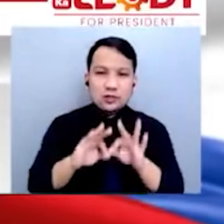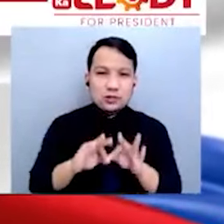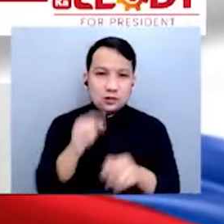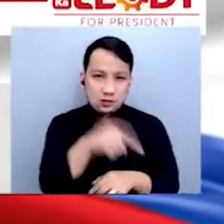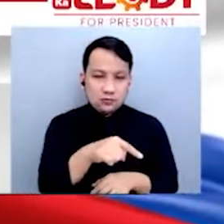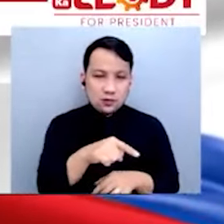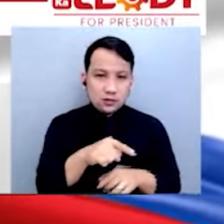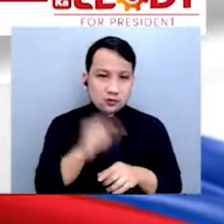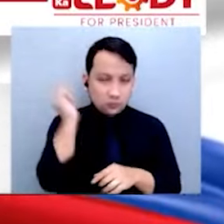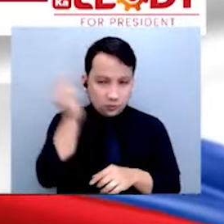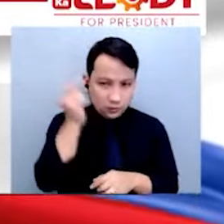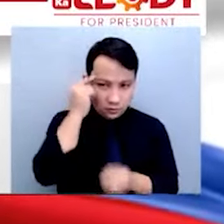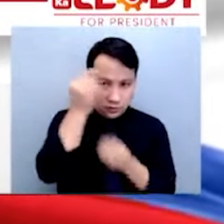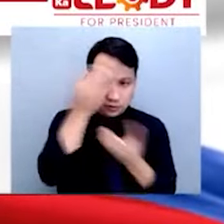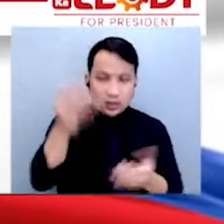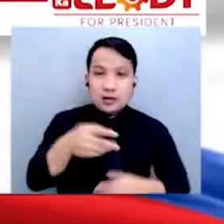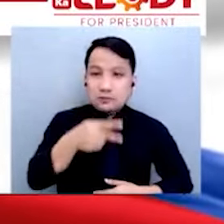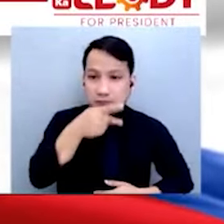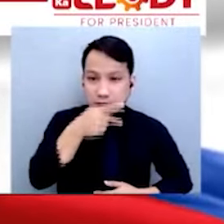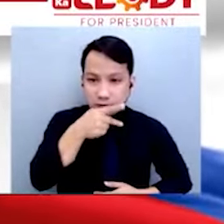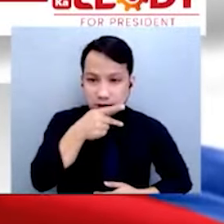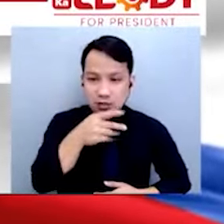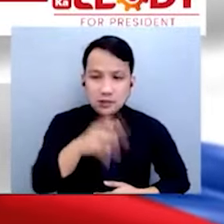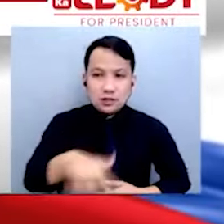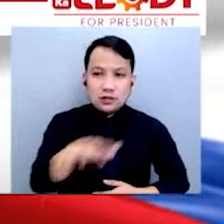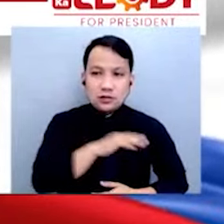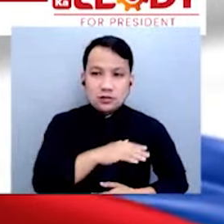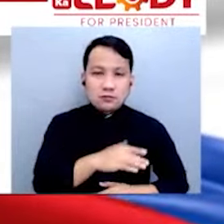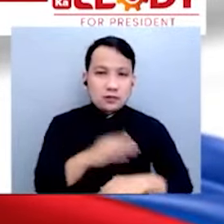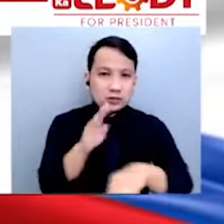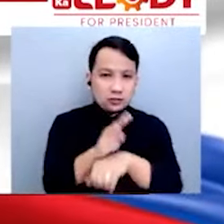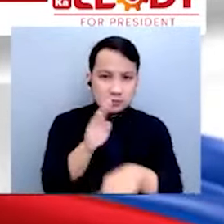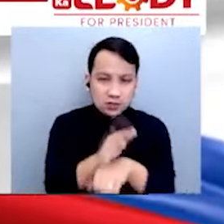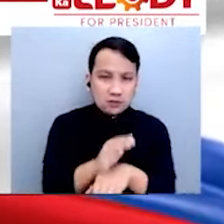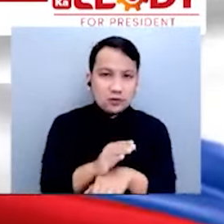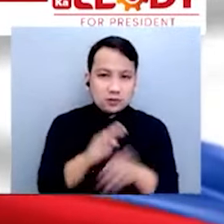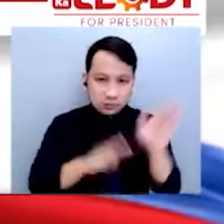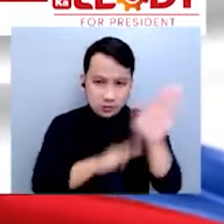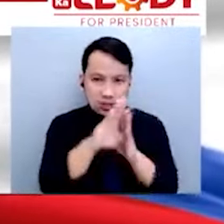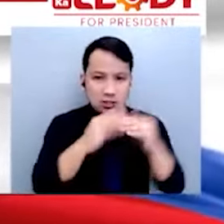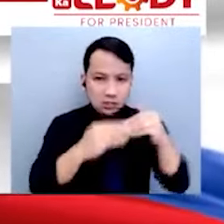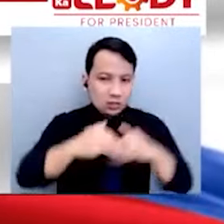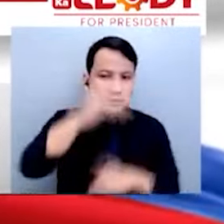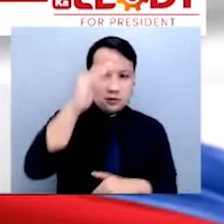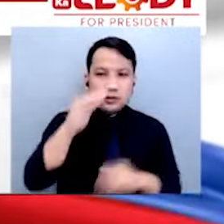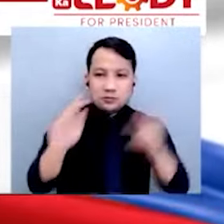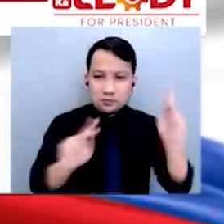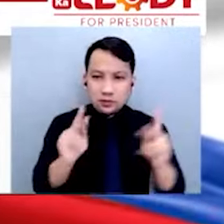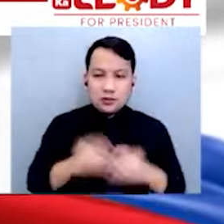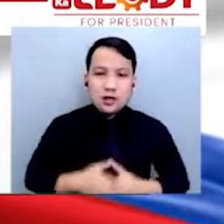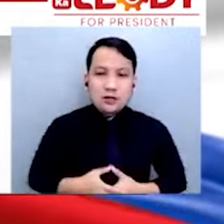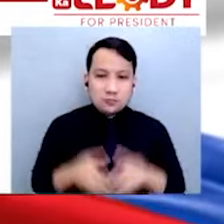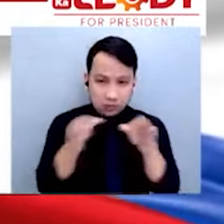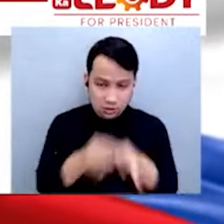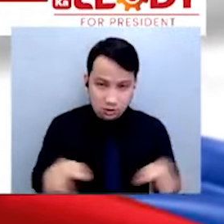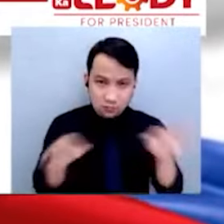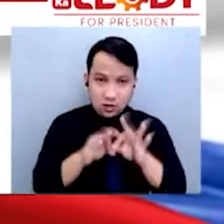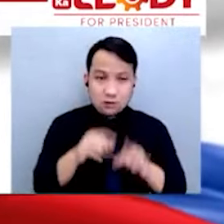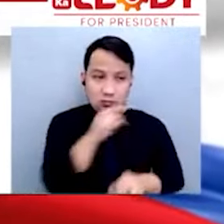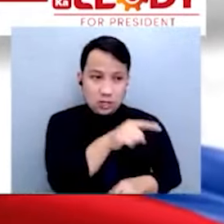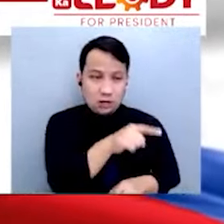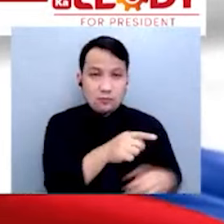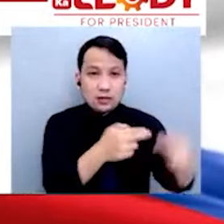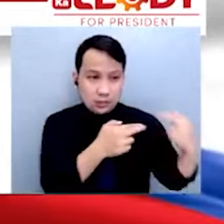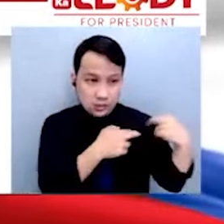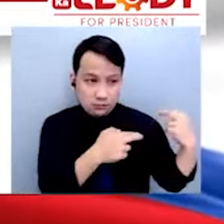Huwag natin ibigay sa pribado. Dahil pag nasa pribado, ginagawang negosyo, nilataas ang presyo, nahihirapan ang tao. Kinakailangan akuin ng gobyerno